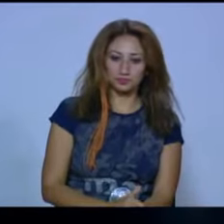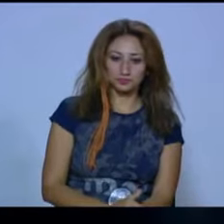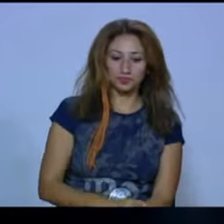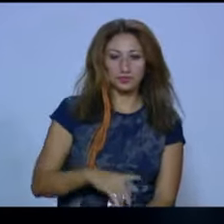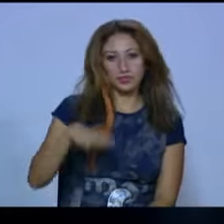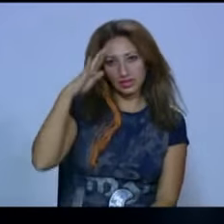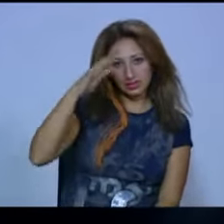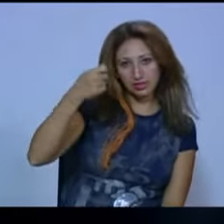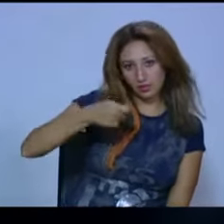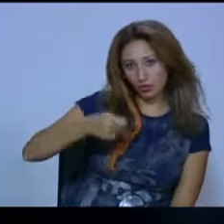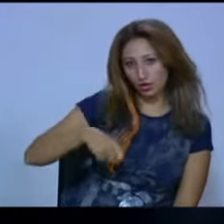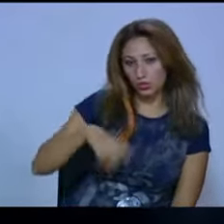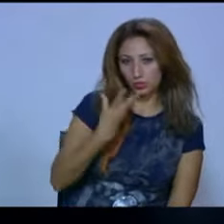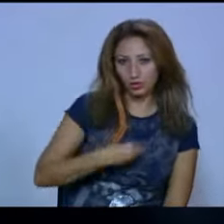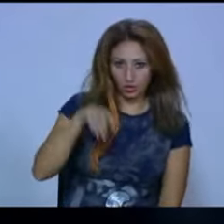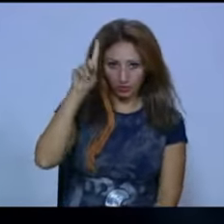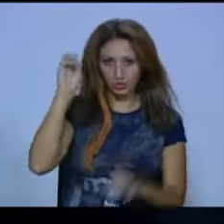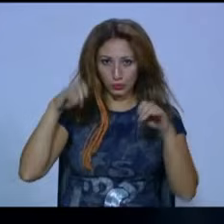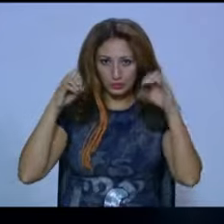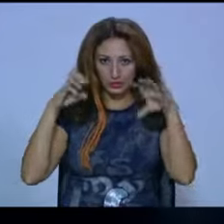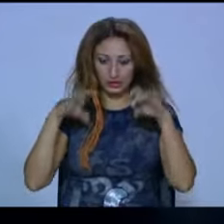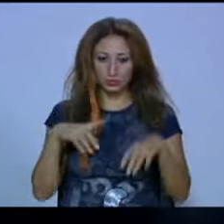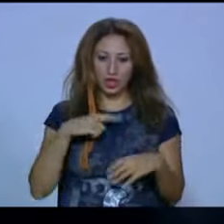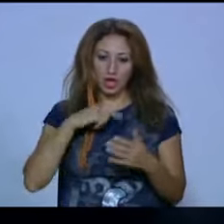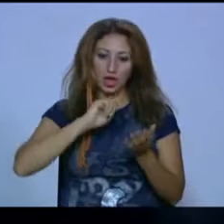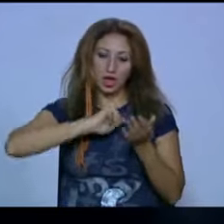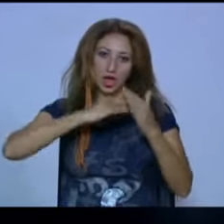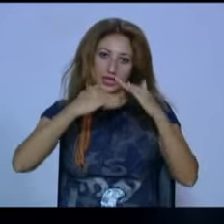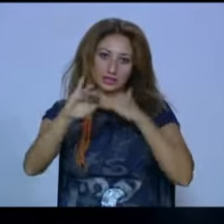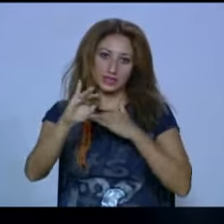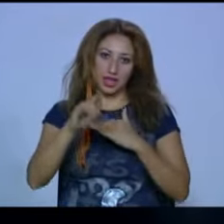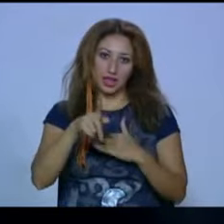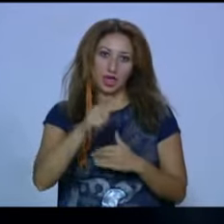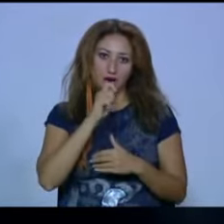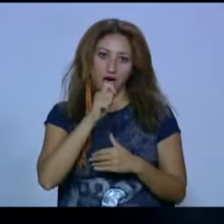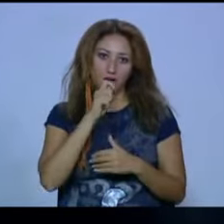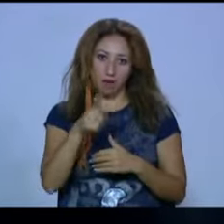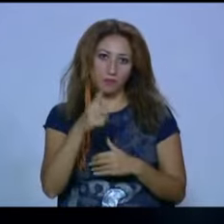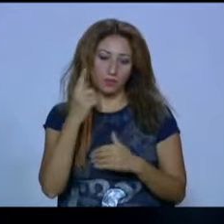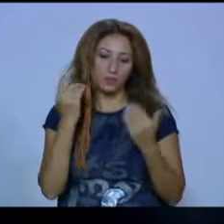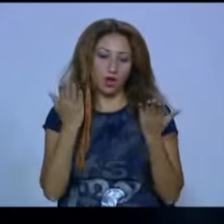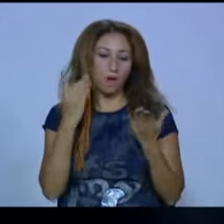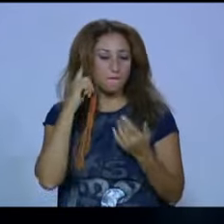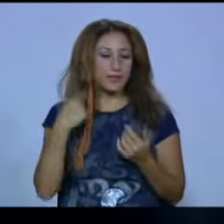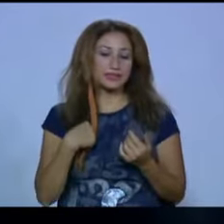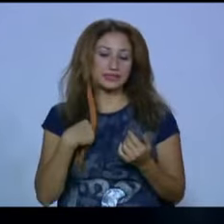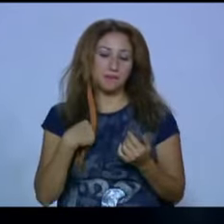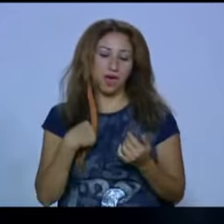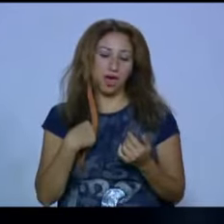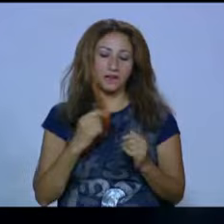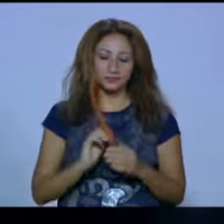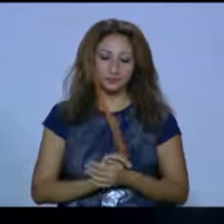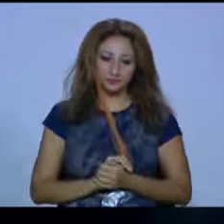السلام عليكم ورحمة الله وبركاته. أنا ببعت الرسالة دي ليك يا دكتور عمرو، ويا رب تسمعها ويا رب توصل